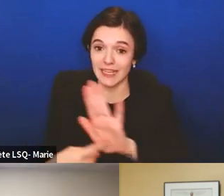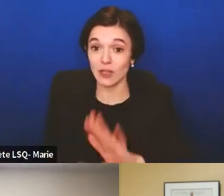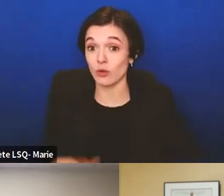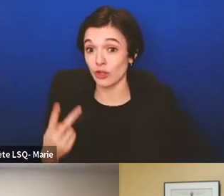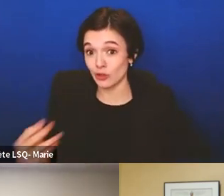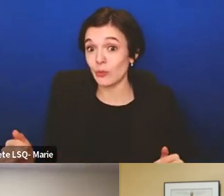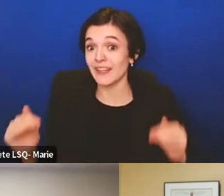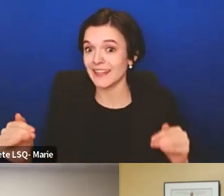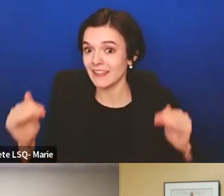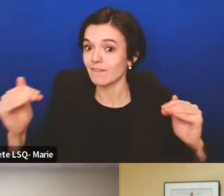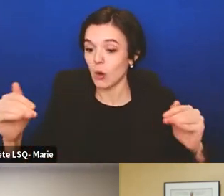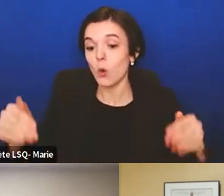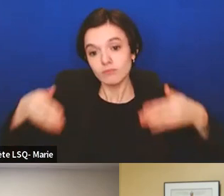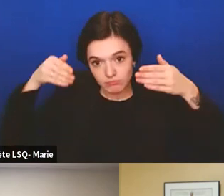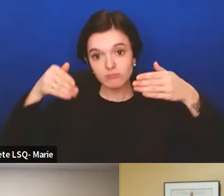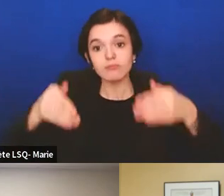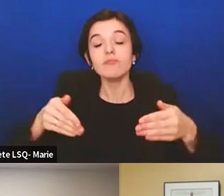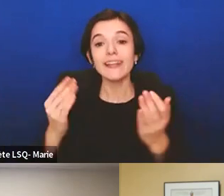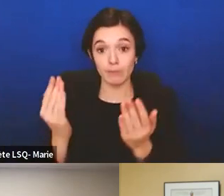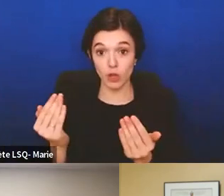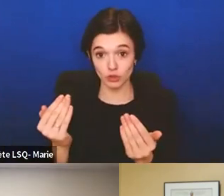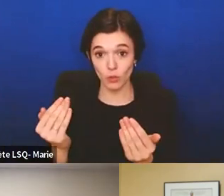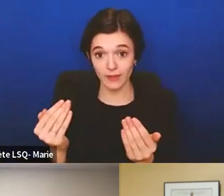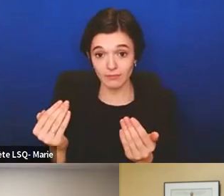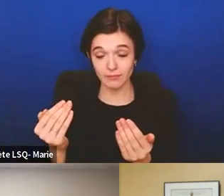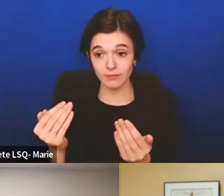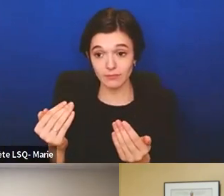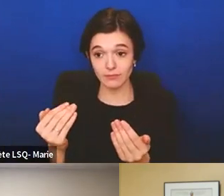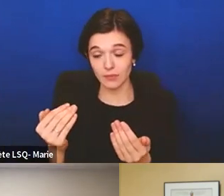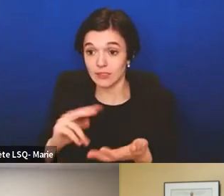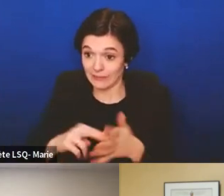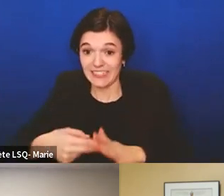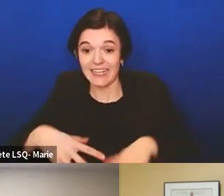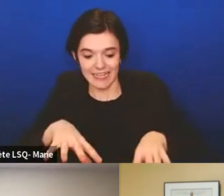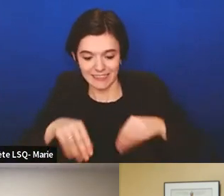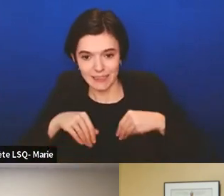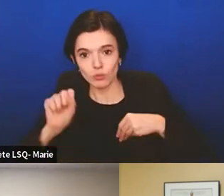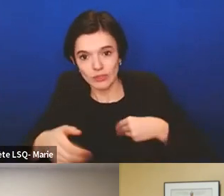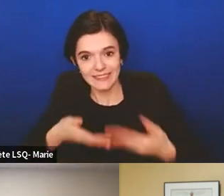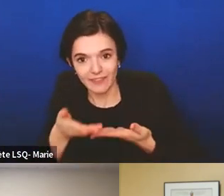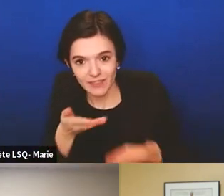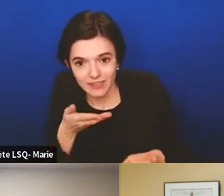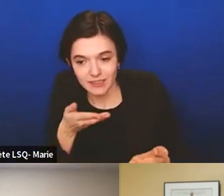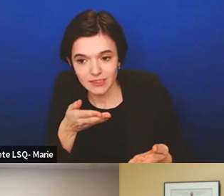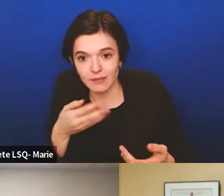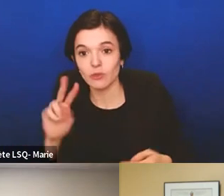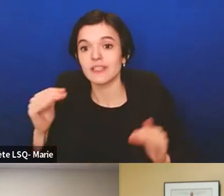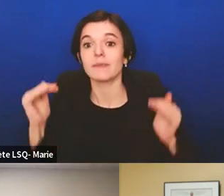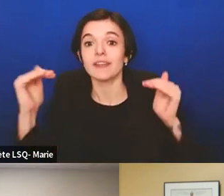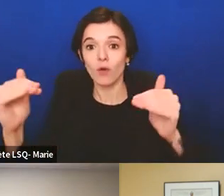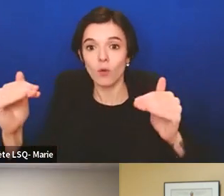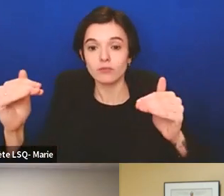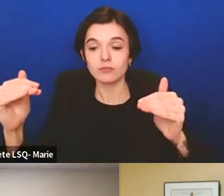à adresser les besoins parce que souvent, une des raisons derrière la maltraitance, c'est le manque